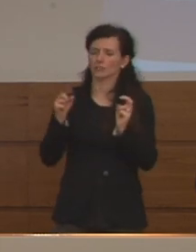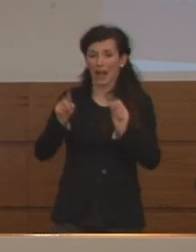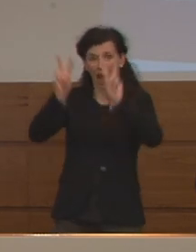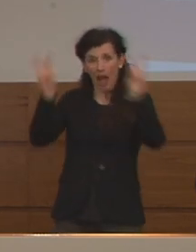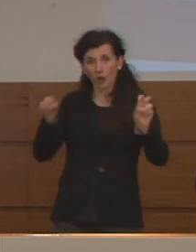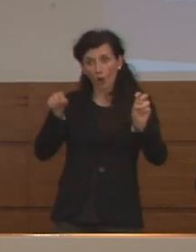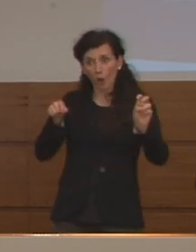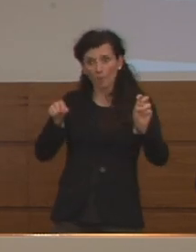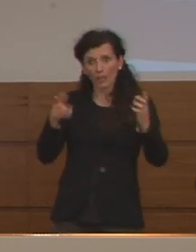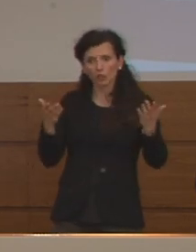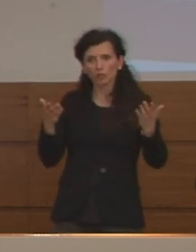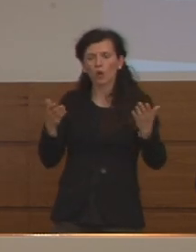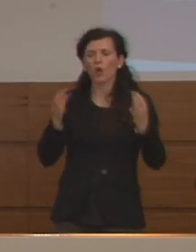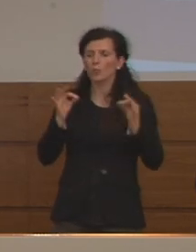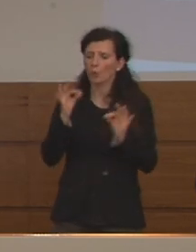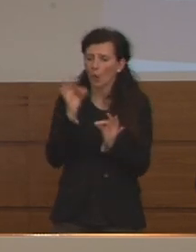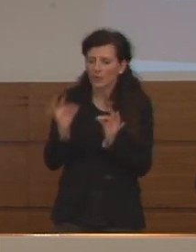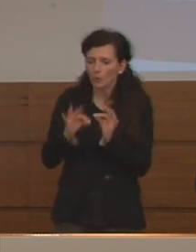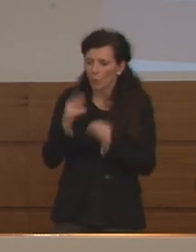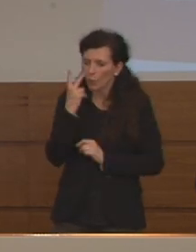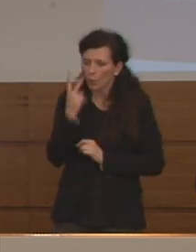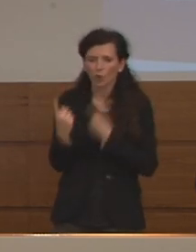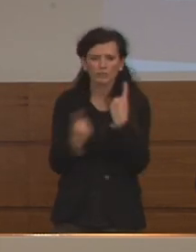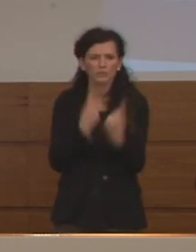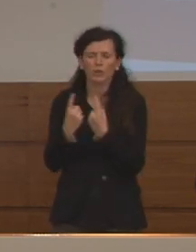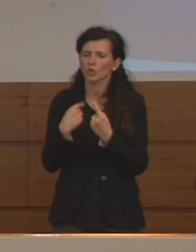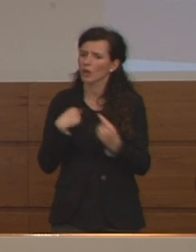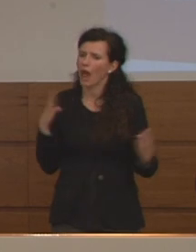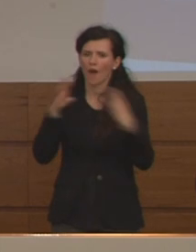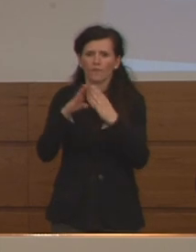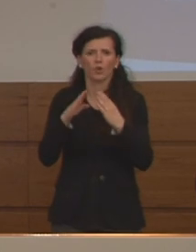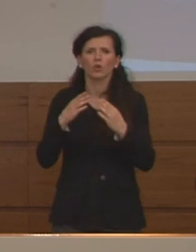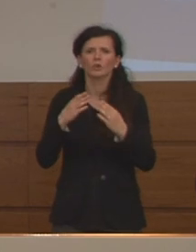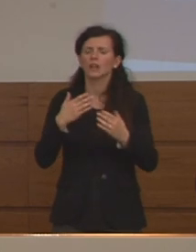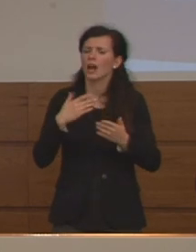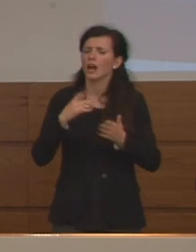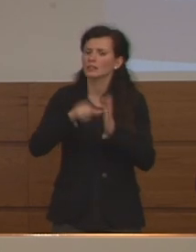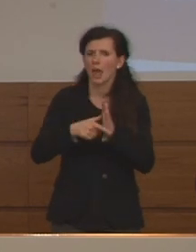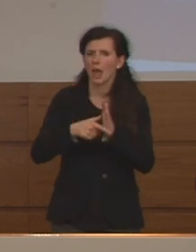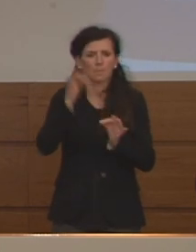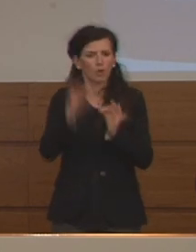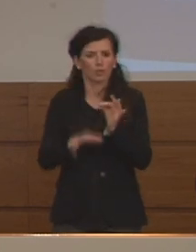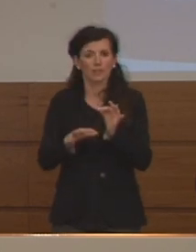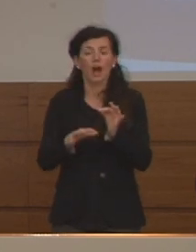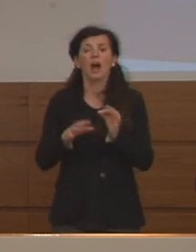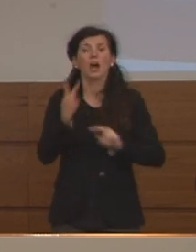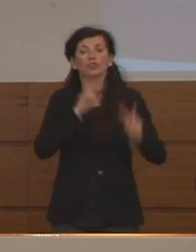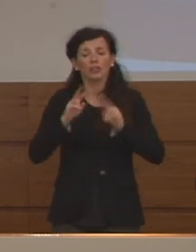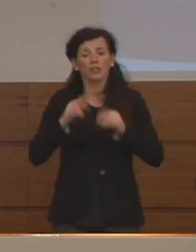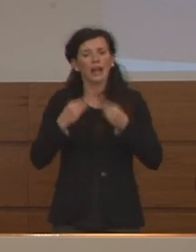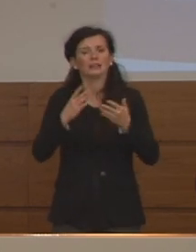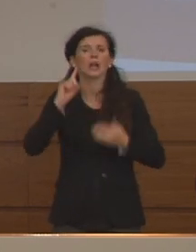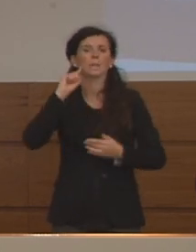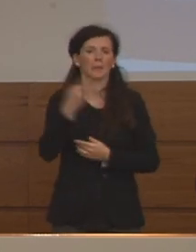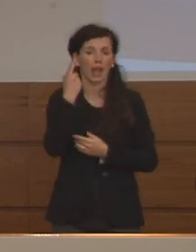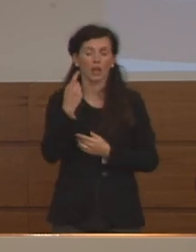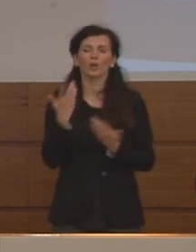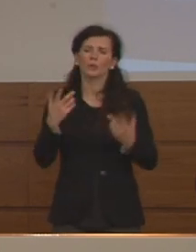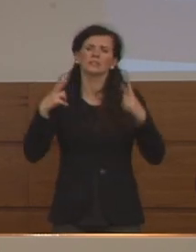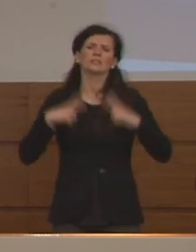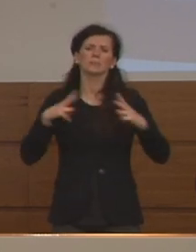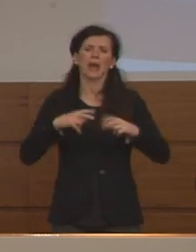all'ordine del giorno all'ordine del minuto quindi si cerca sempre di fare di più e meglio è chiaramente speriamo di arrivare una situazione in cui la